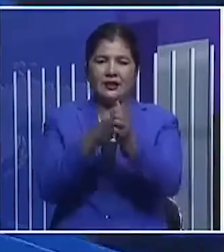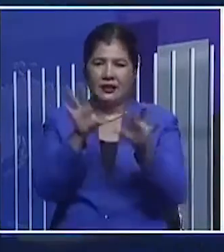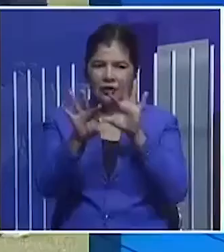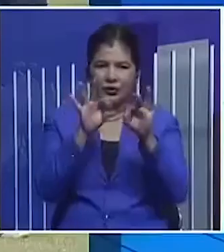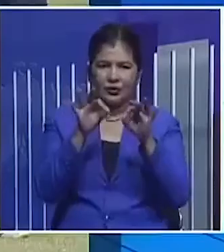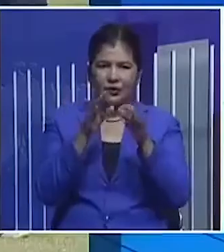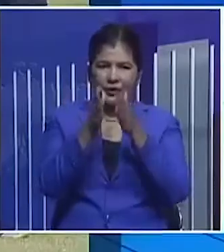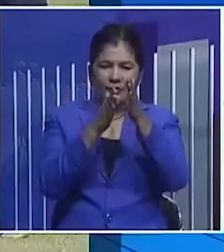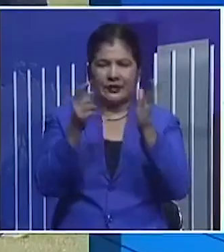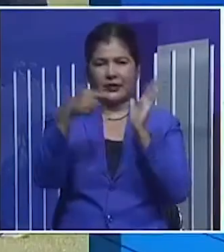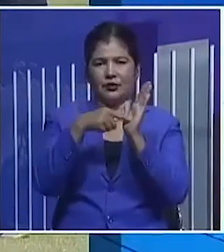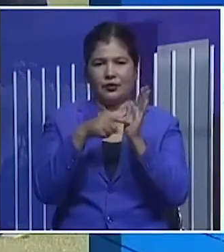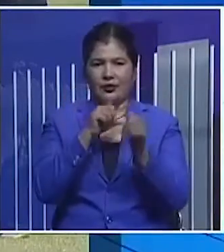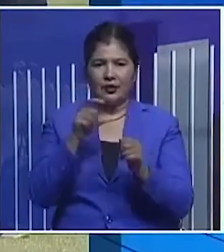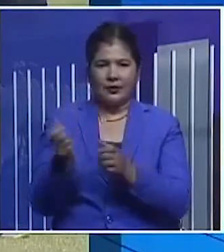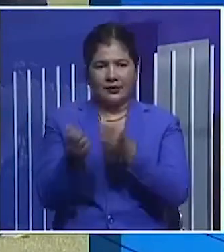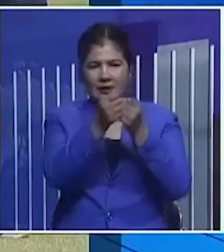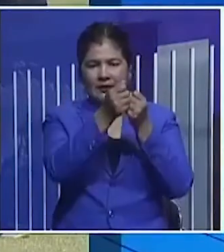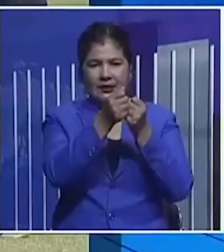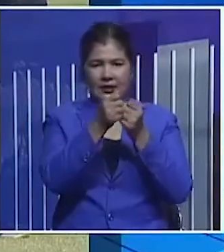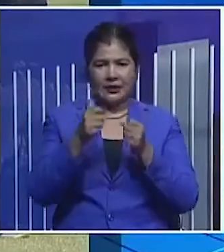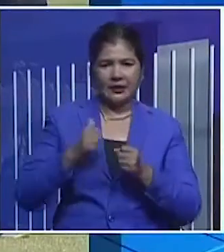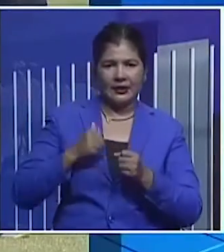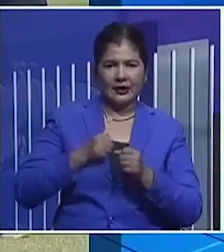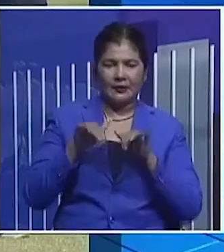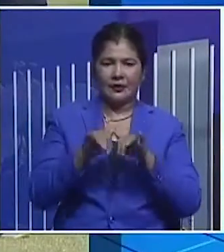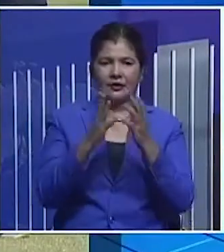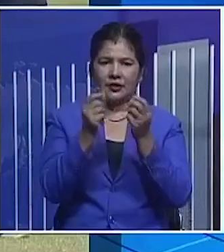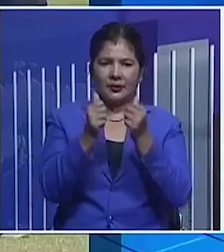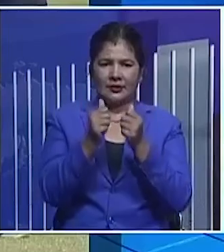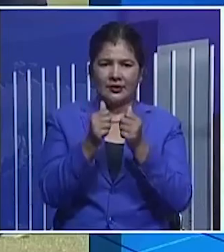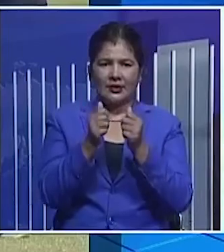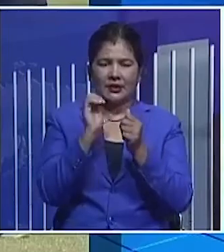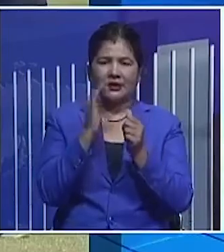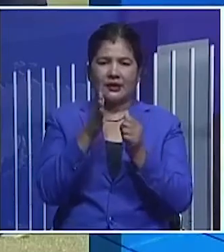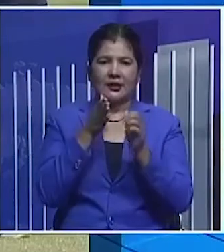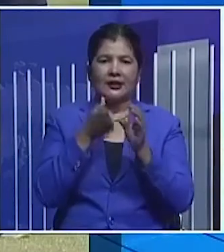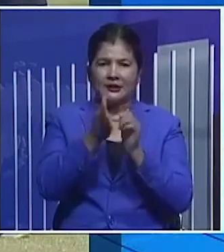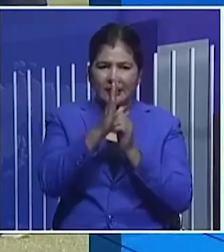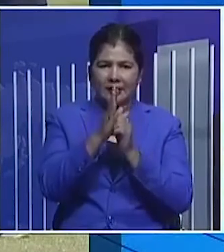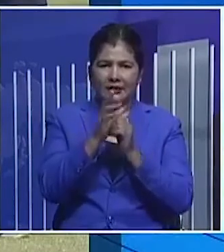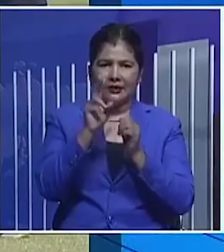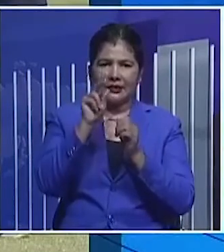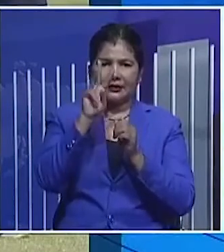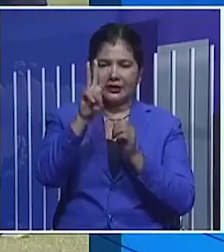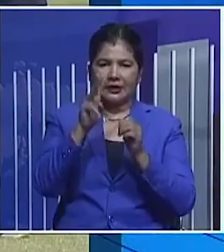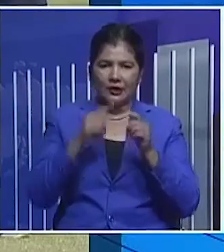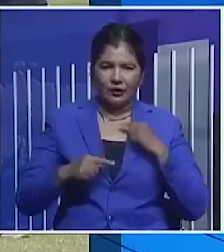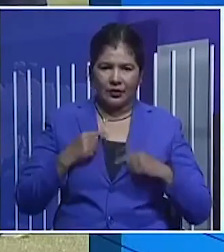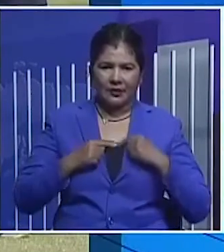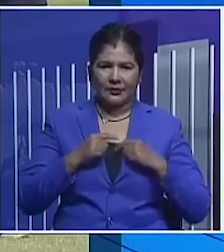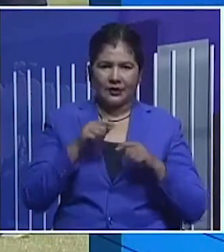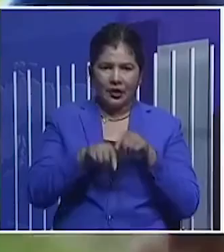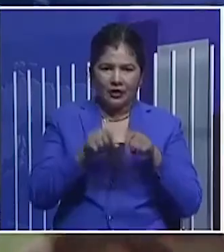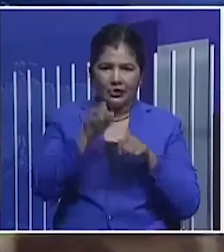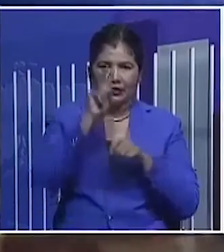शुरू। र नेपाली राष्ट्रिय क्रिकेट टिम क्यानाडामा तयारी सकेसँगै आज स्कटल्याण्ड जाँदै त्रिकोणात्मक सिरिज असार 27 गतेदेखि शुरू हुने।